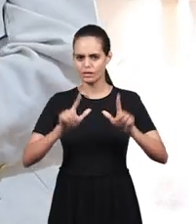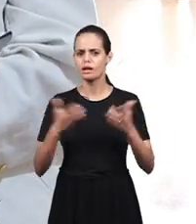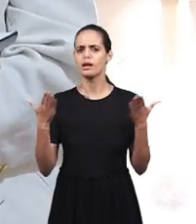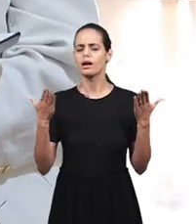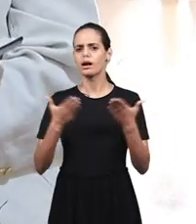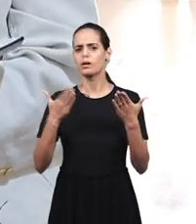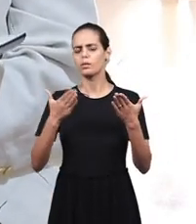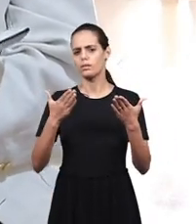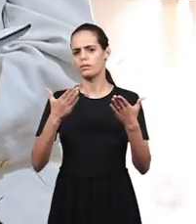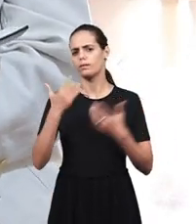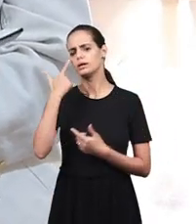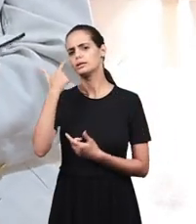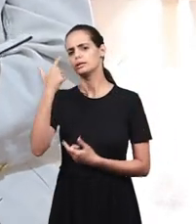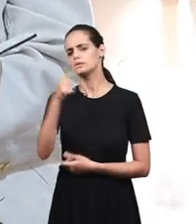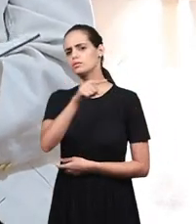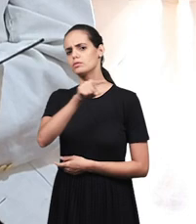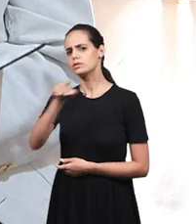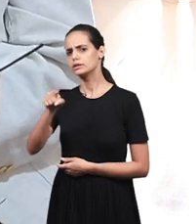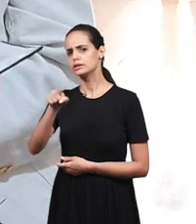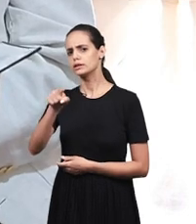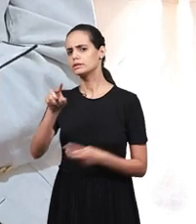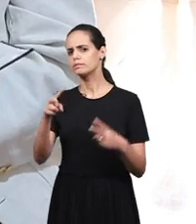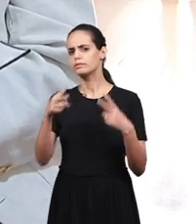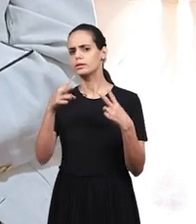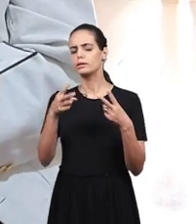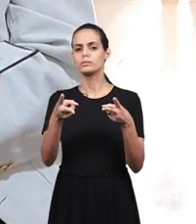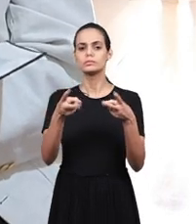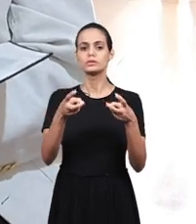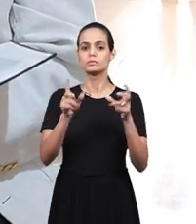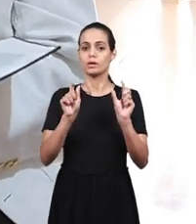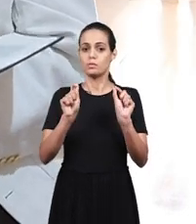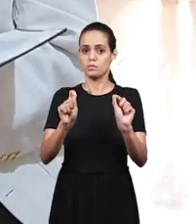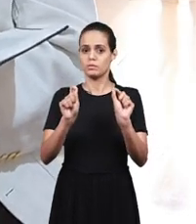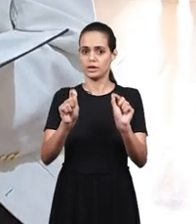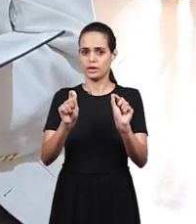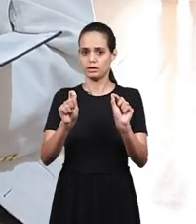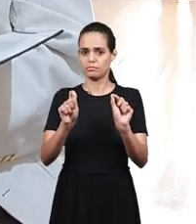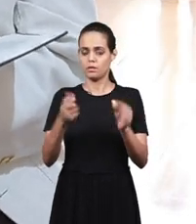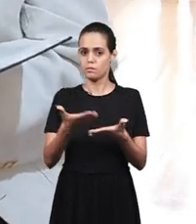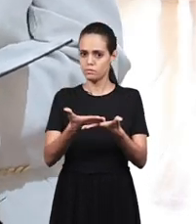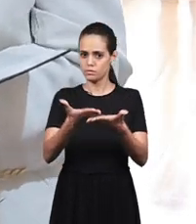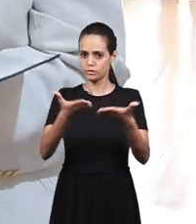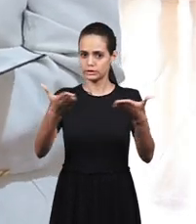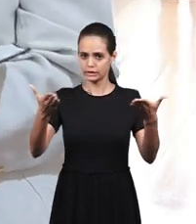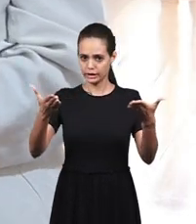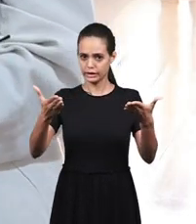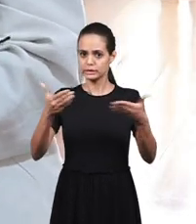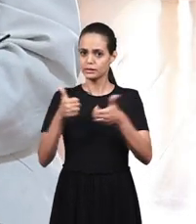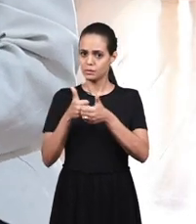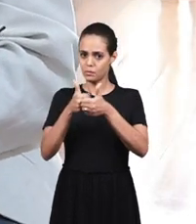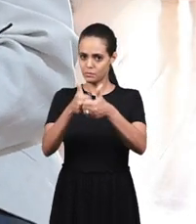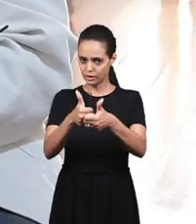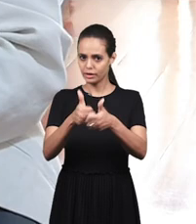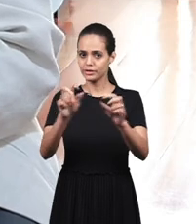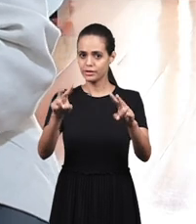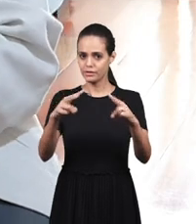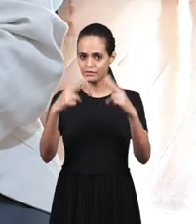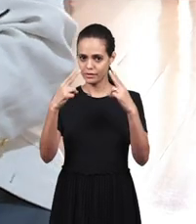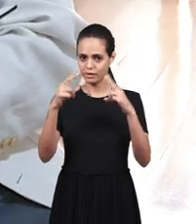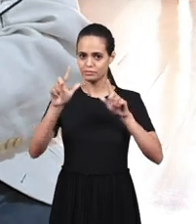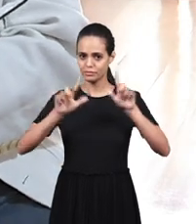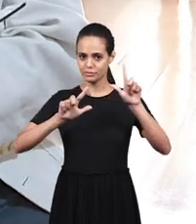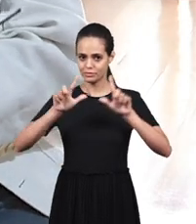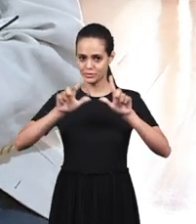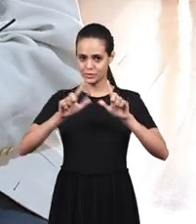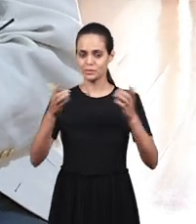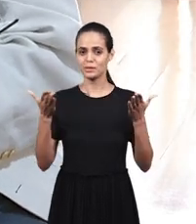Я хочу привлечь внимание всех наших зрителей, все те, кто слышит и смотрит